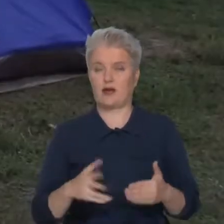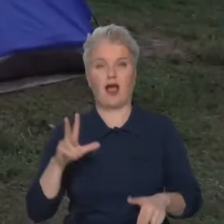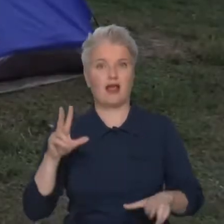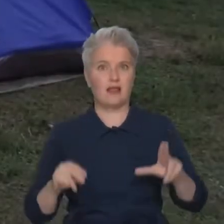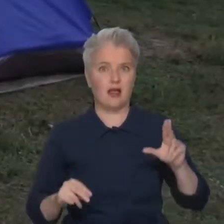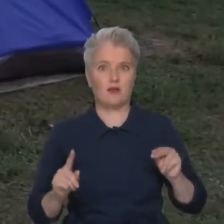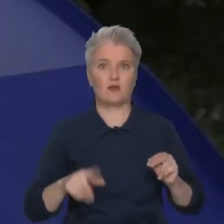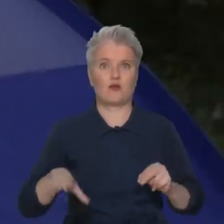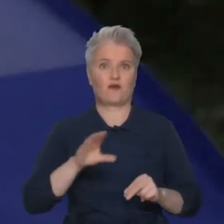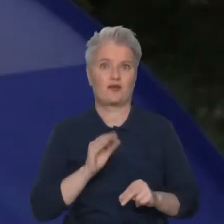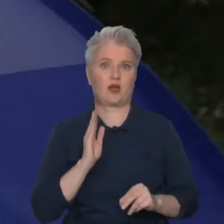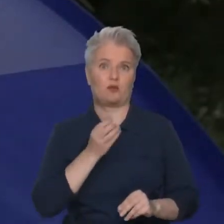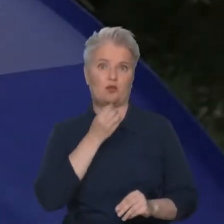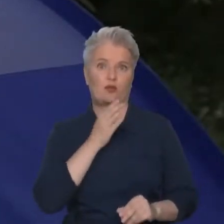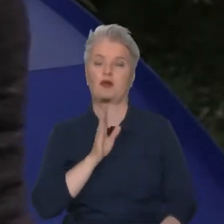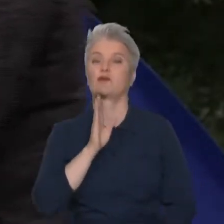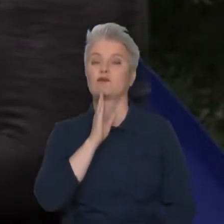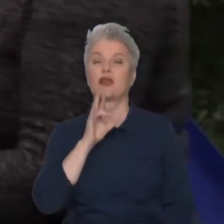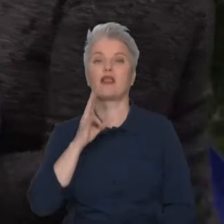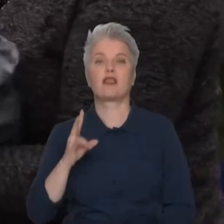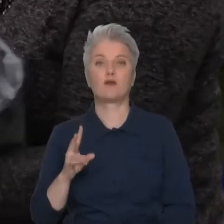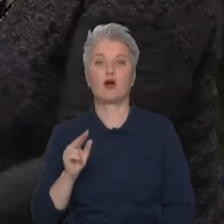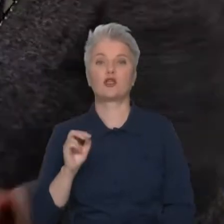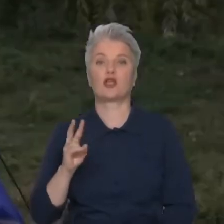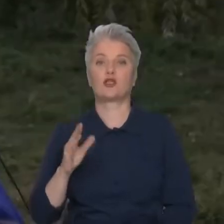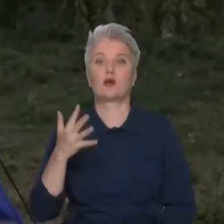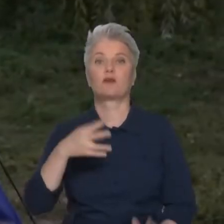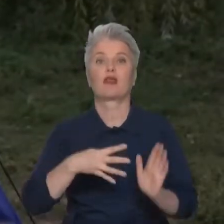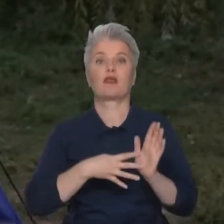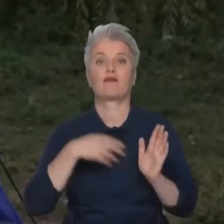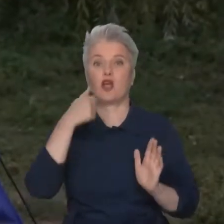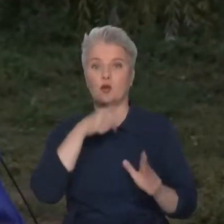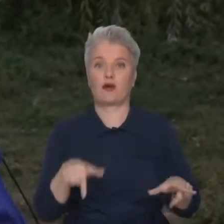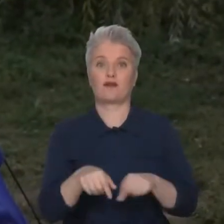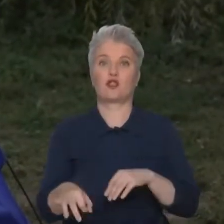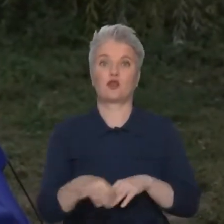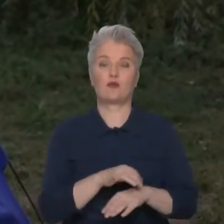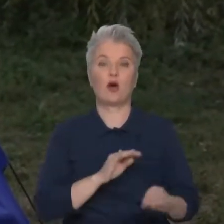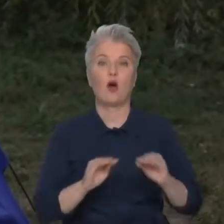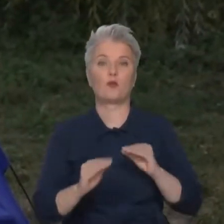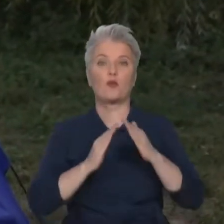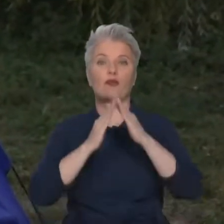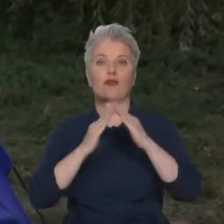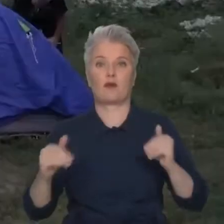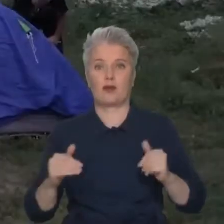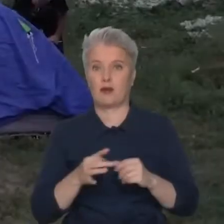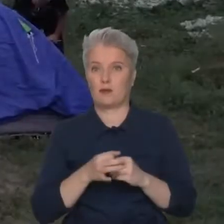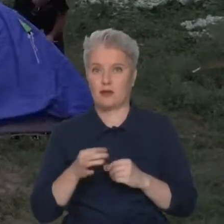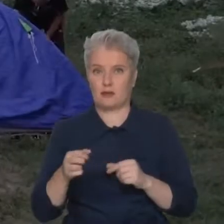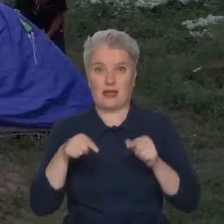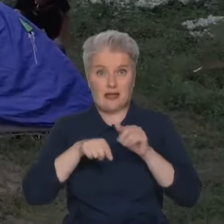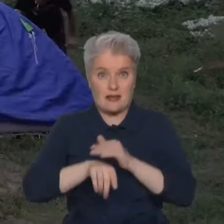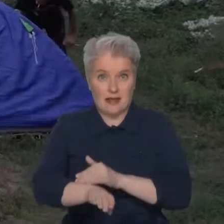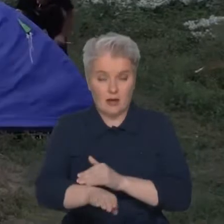Надіємося, що все буде добре. Жительці Нікополя Маї Черниш, 59 років. Із чоловіком облаштовують намет у передмісті. Саме в